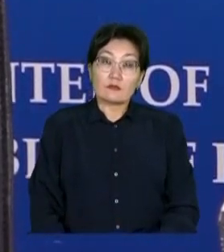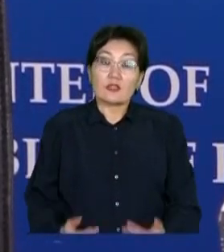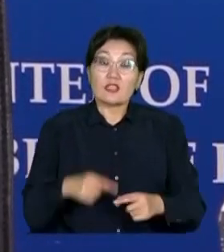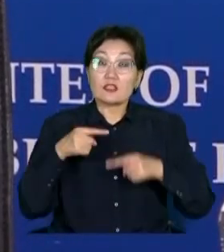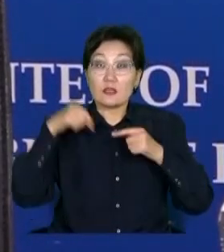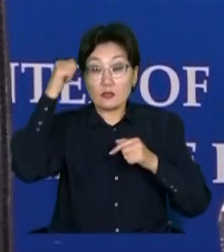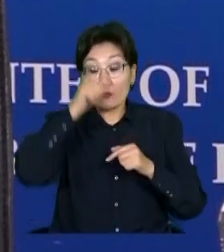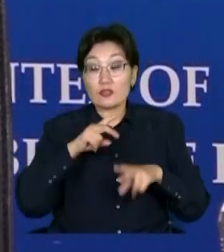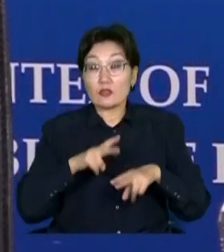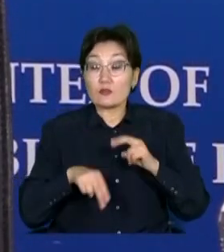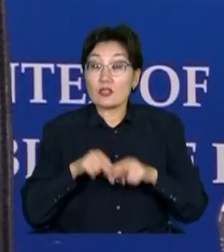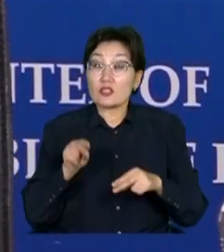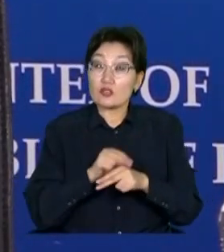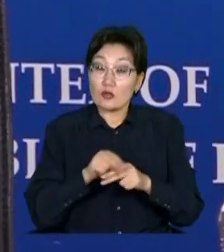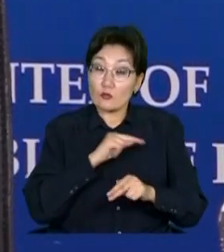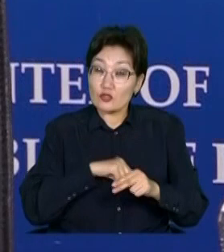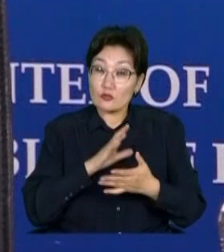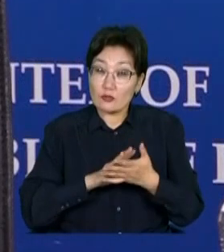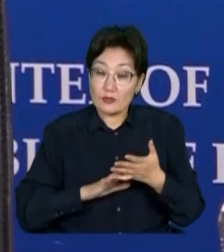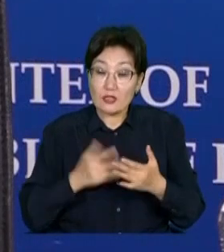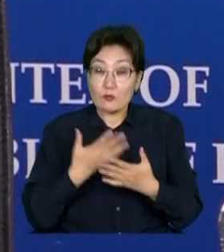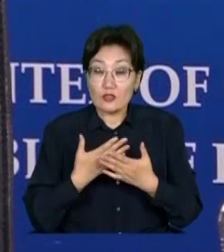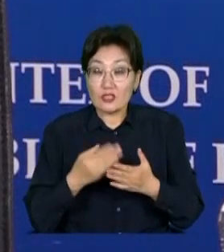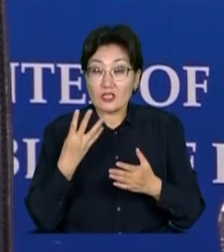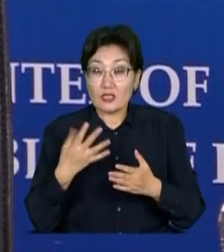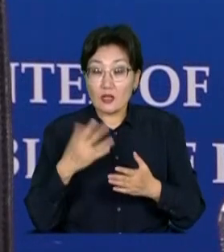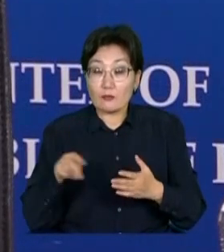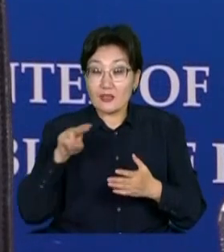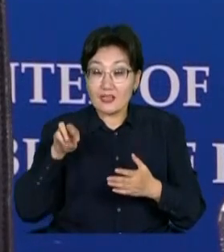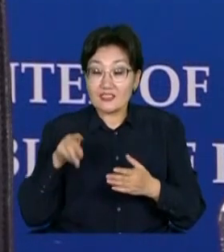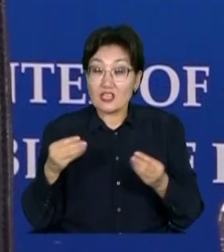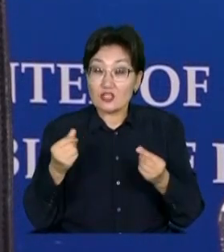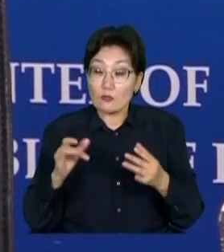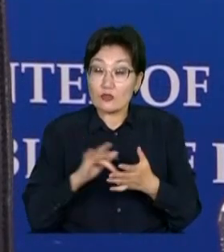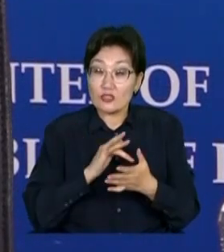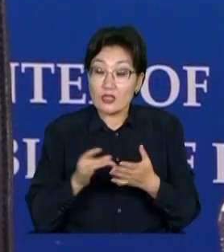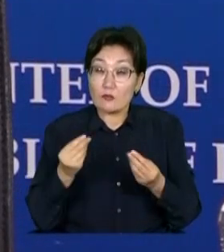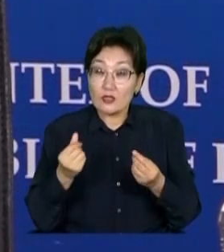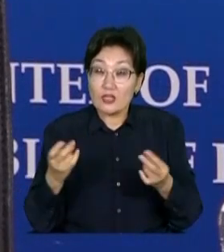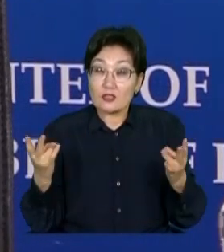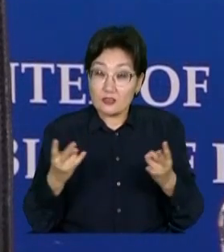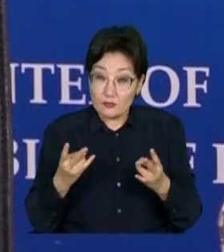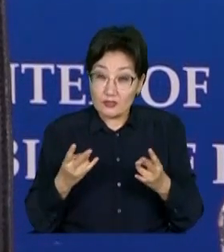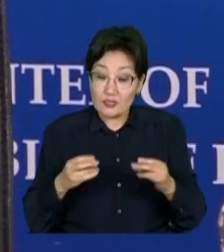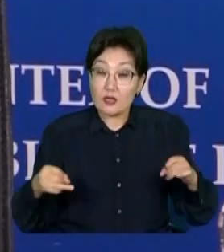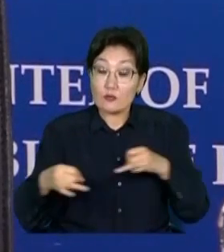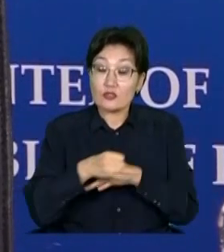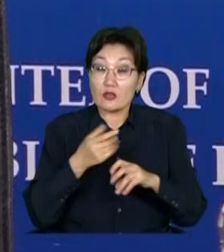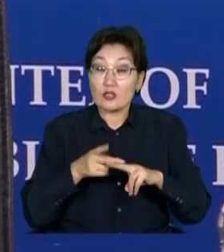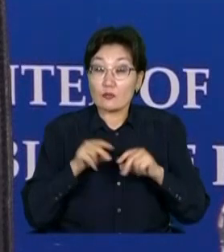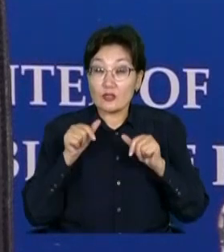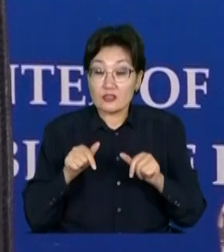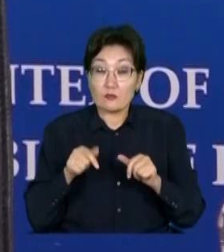Келес жылы құрылыс монтаждау жұмыстарын жалғастыру үшін шамамен 45 миллиард тенге бюджеттік қаражатты талқылап жатырмыз. Қазір бұл